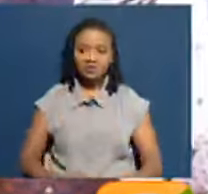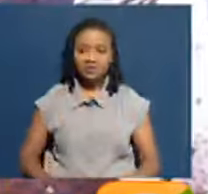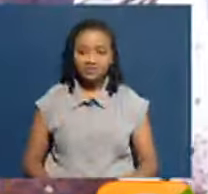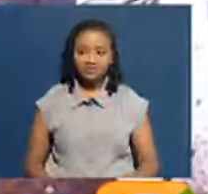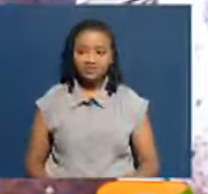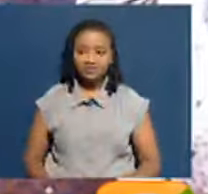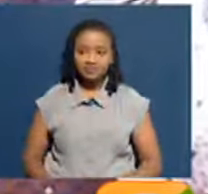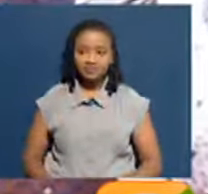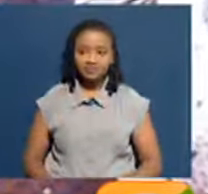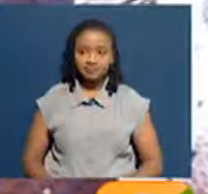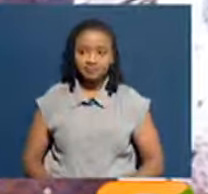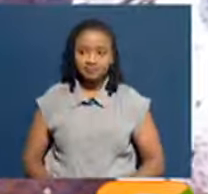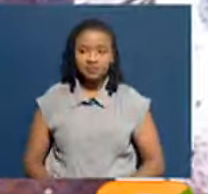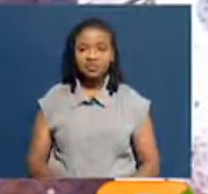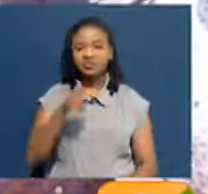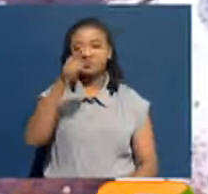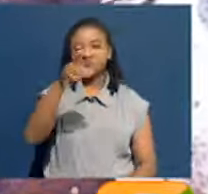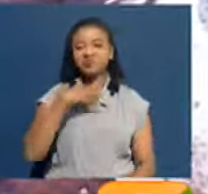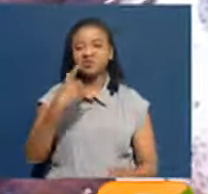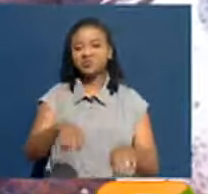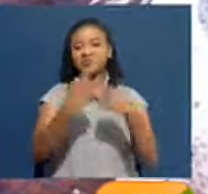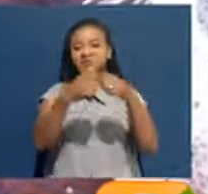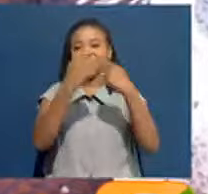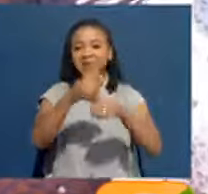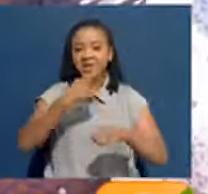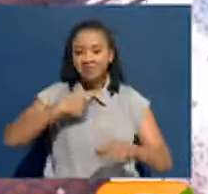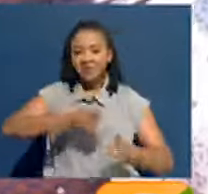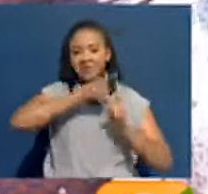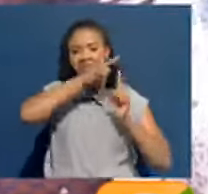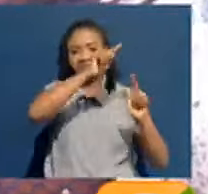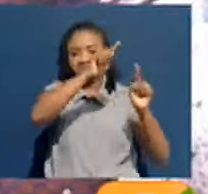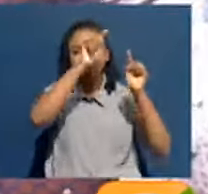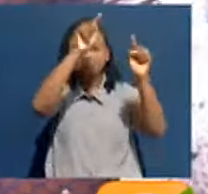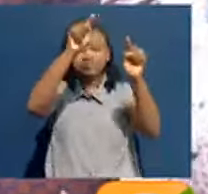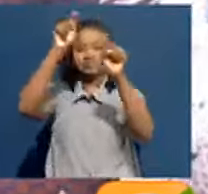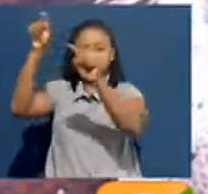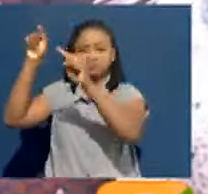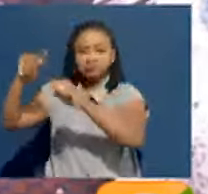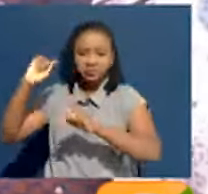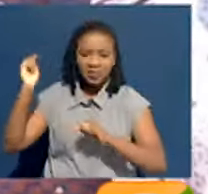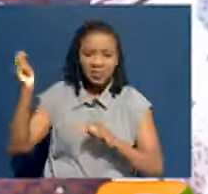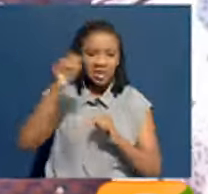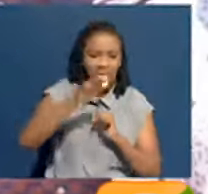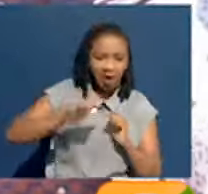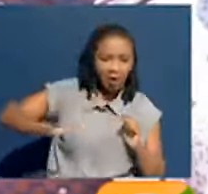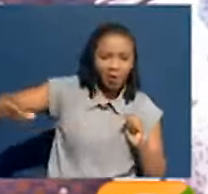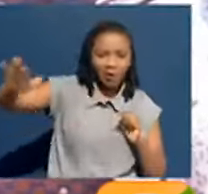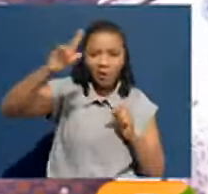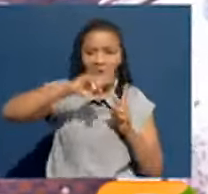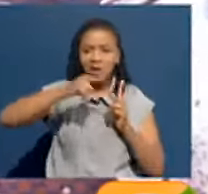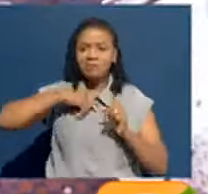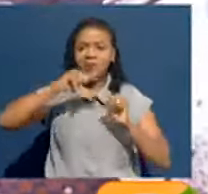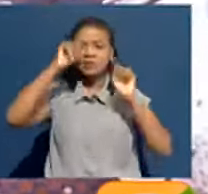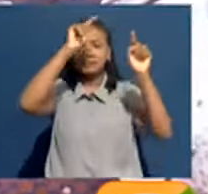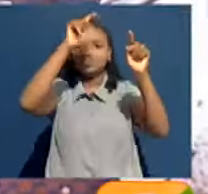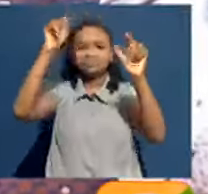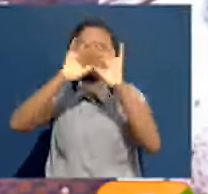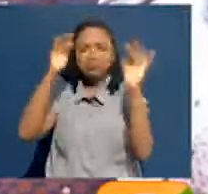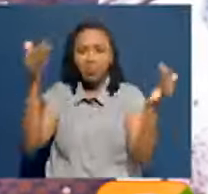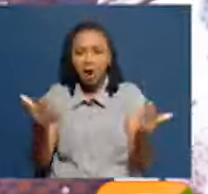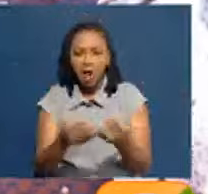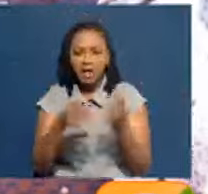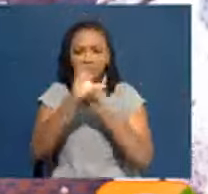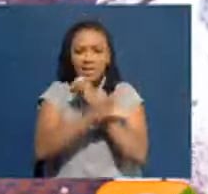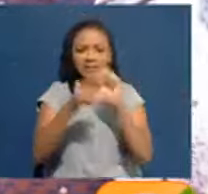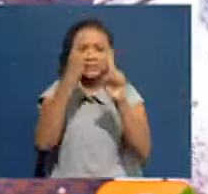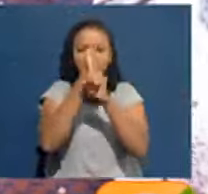mnataka kuniweka hasara. Ati sasa mimi nazunguka Kenya mzima, nazunguka duniani huko kwote, nawaambia Kenya is a good place, tuko na